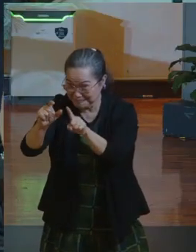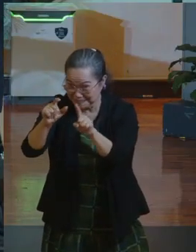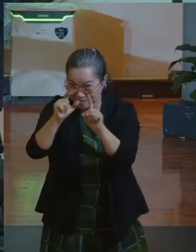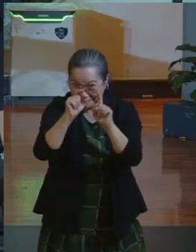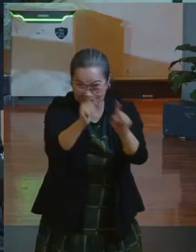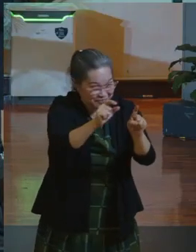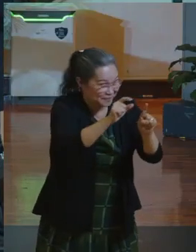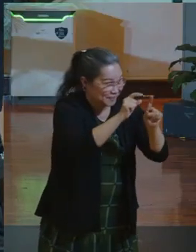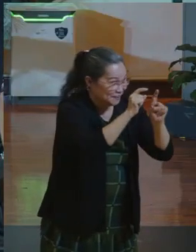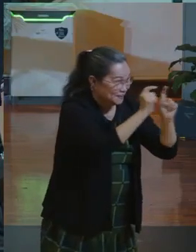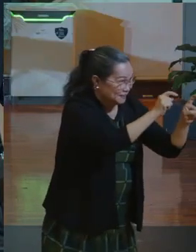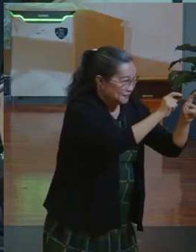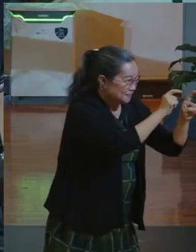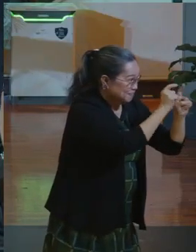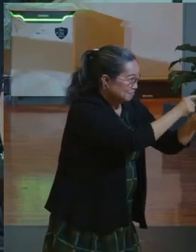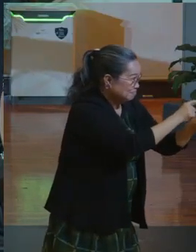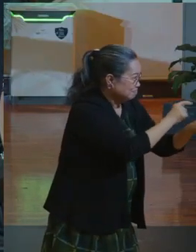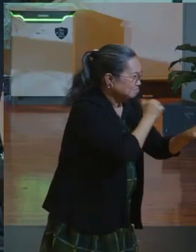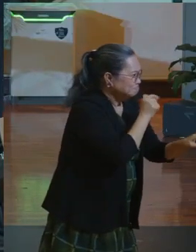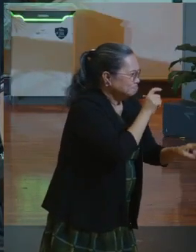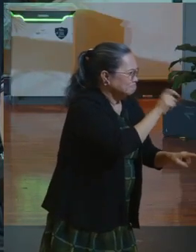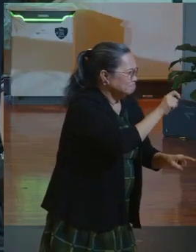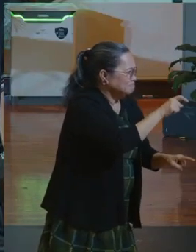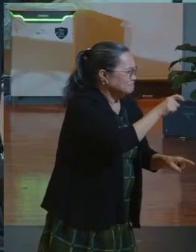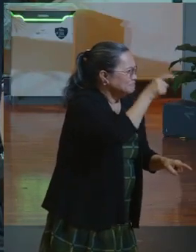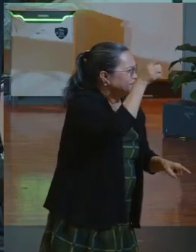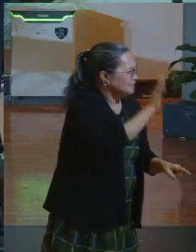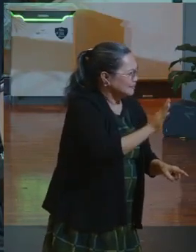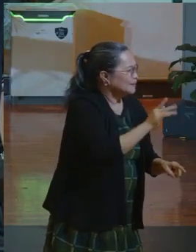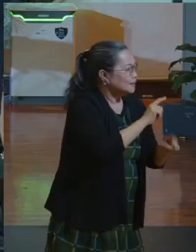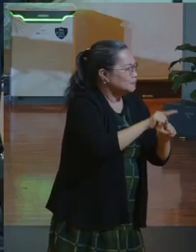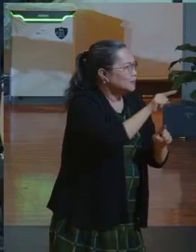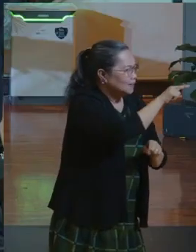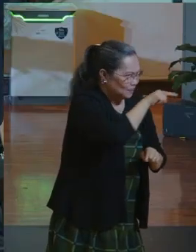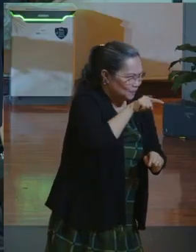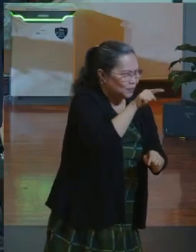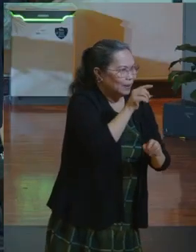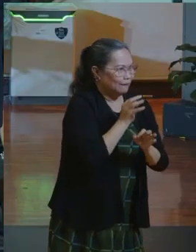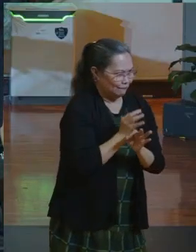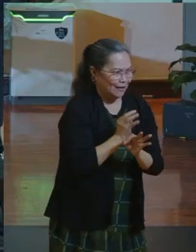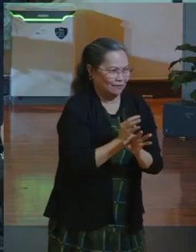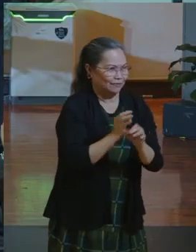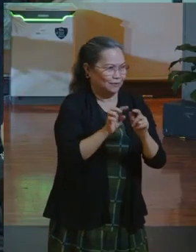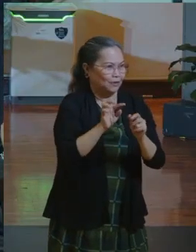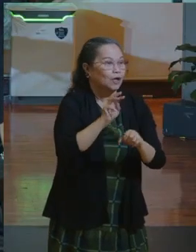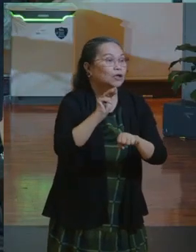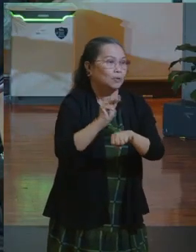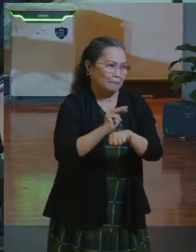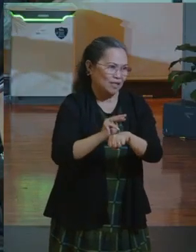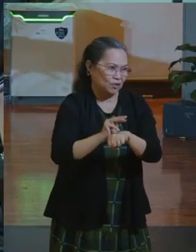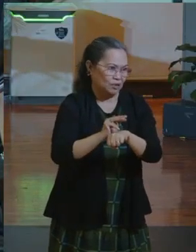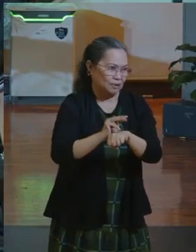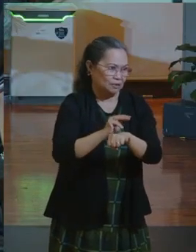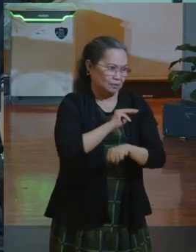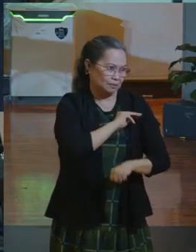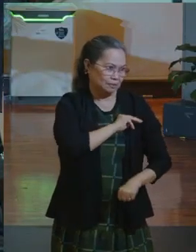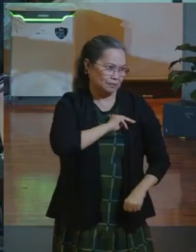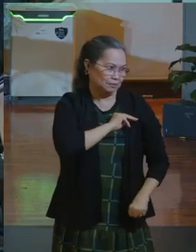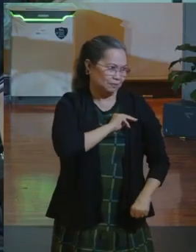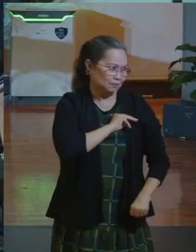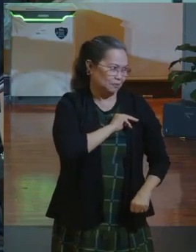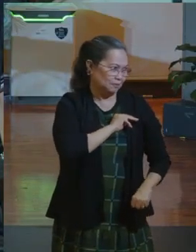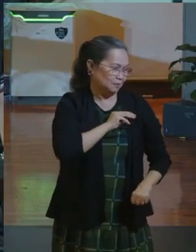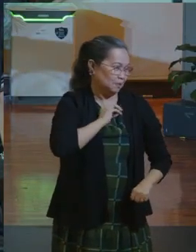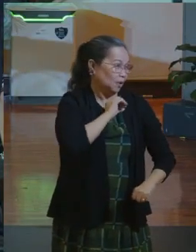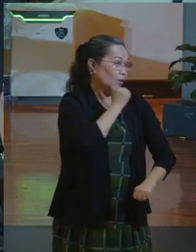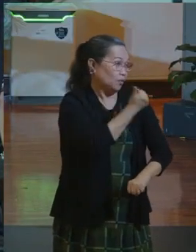Hindi naman yun hinihingi ng aking Panginoon, so hindi hinihingi niya maging tapak sa misyon. Sapagkat ang kapangyarihan at